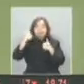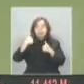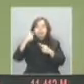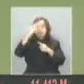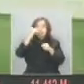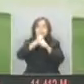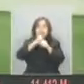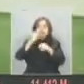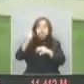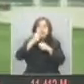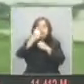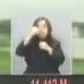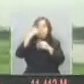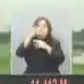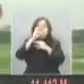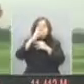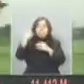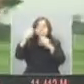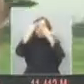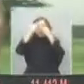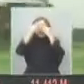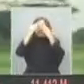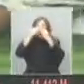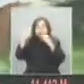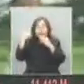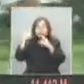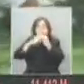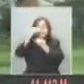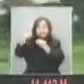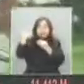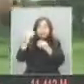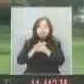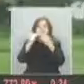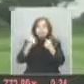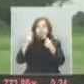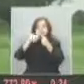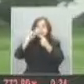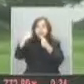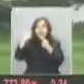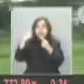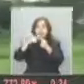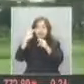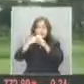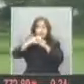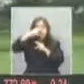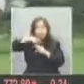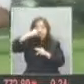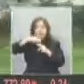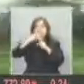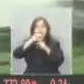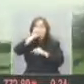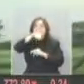amp Indonesian Master ในกแงขสสัดาศที่ผ่านมาส่นโรช้างทงชัยใจดีนายกสมา